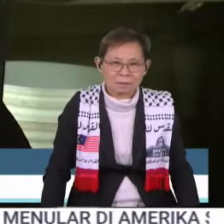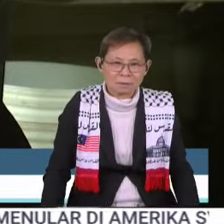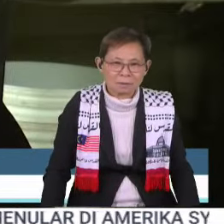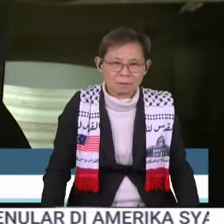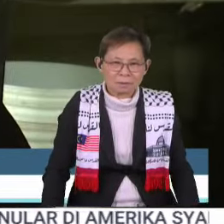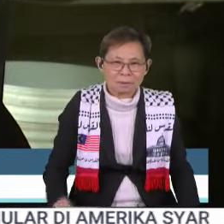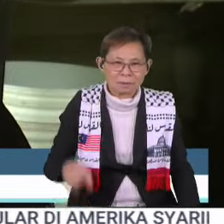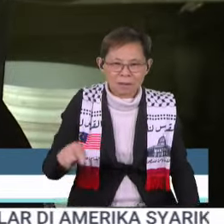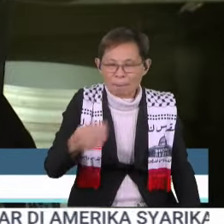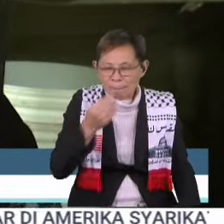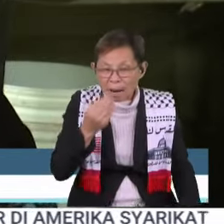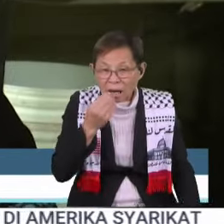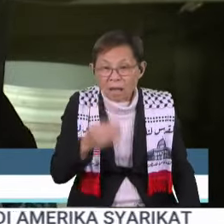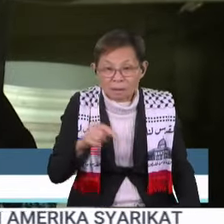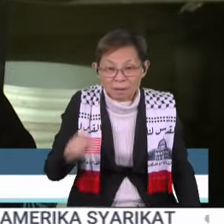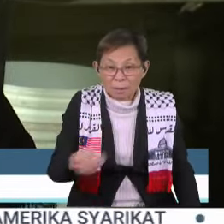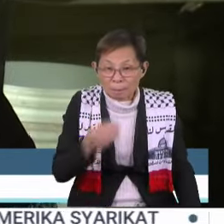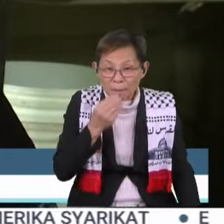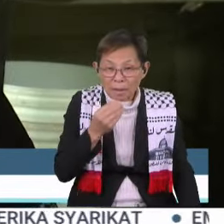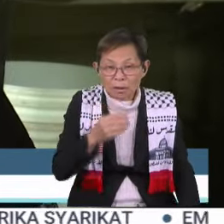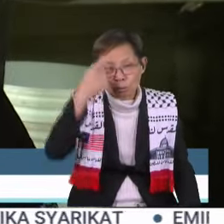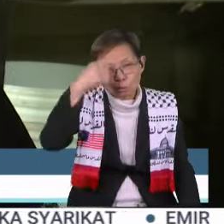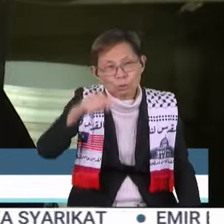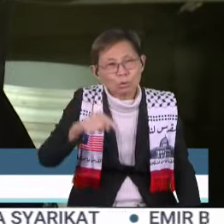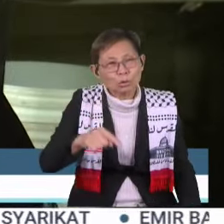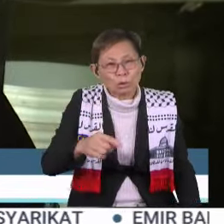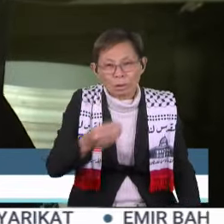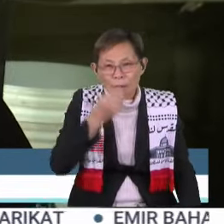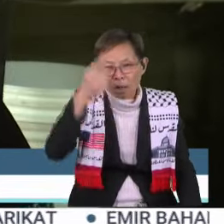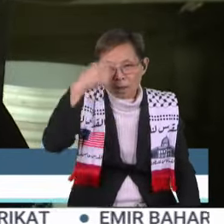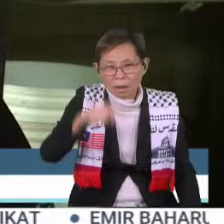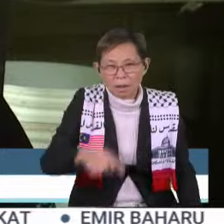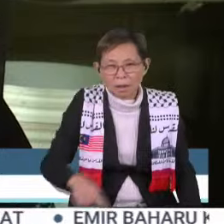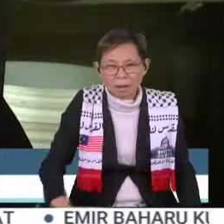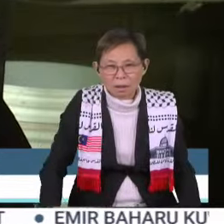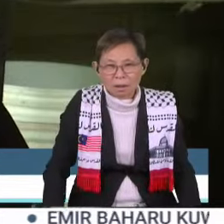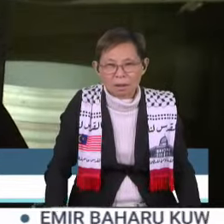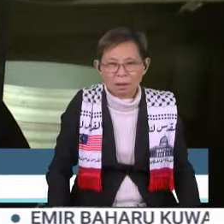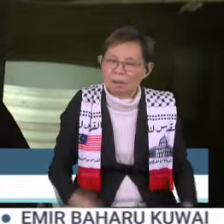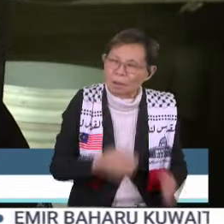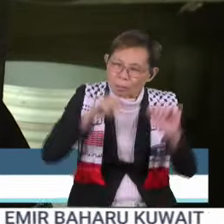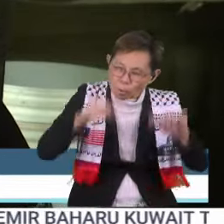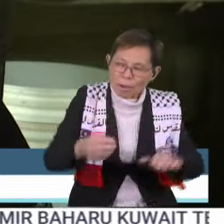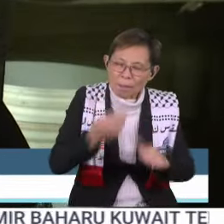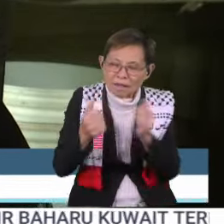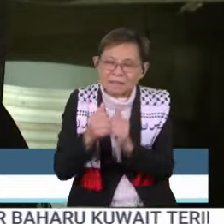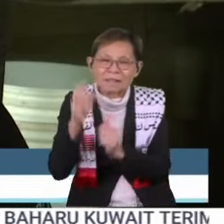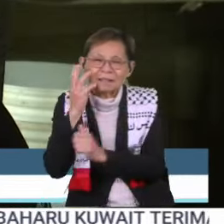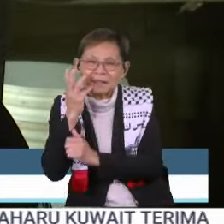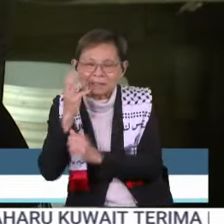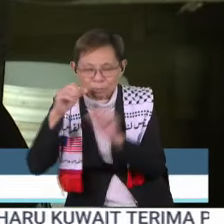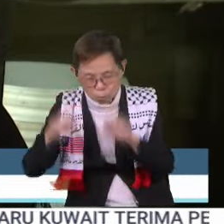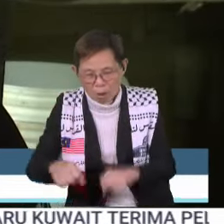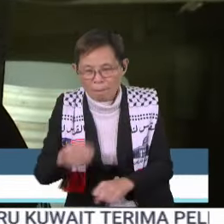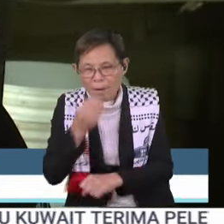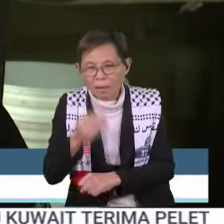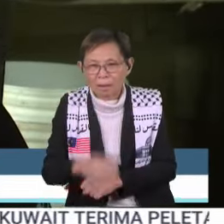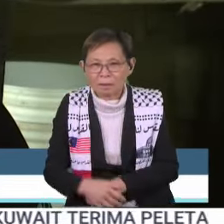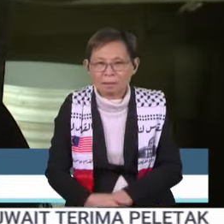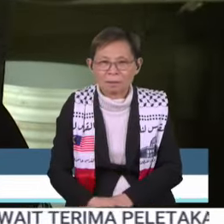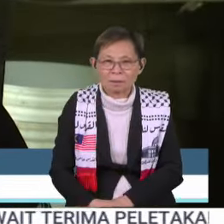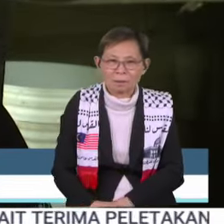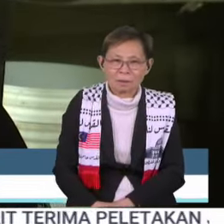Dia jenis makanan ni ya, untuk kata tak mak dengan nasi pun tak apalah, orang bagi orang berehi lah. Orang tak berehi